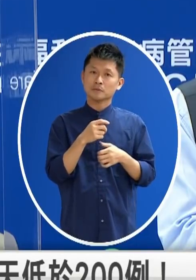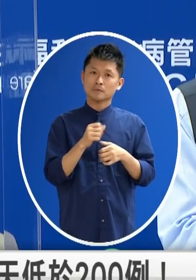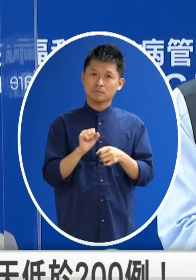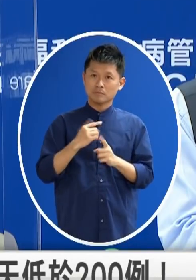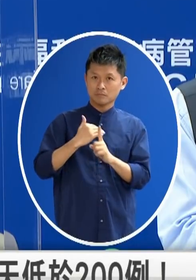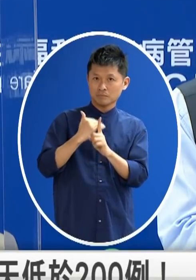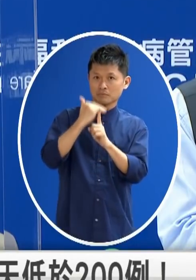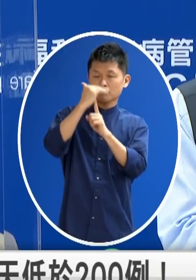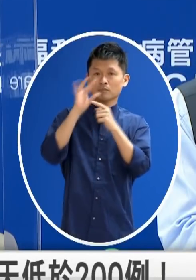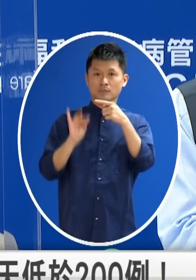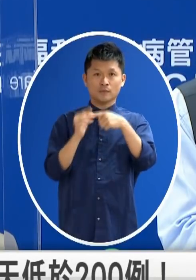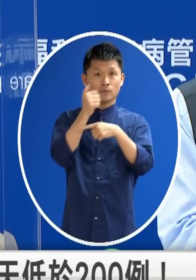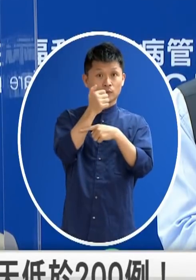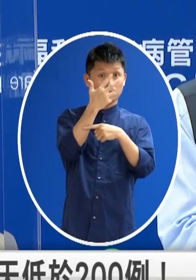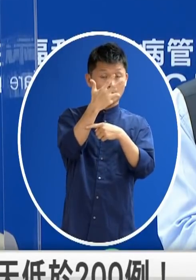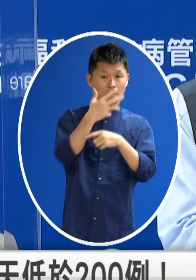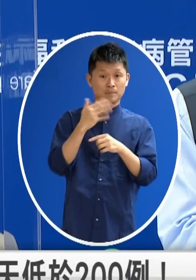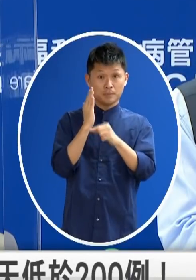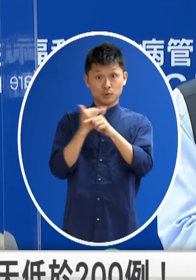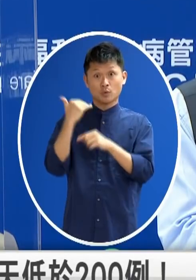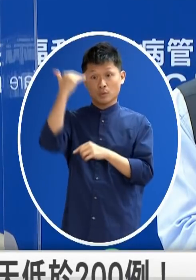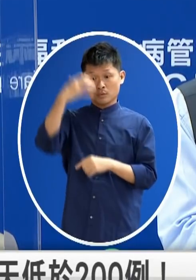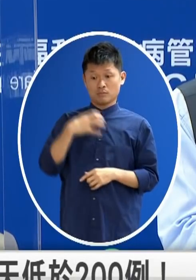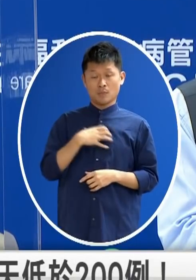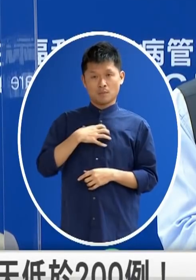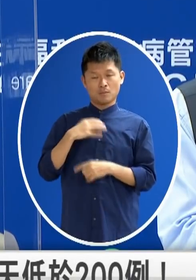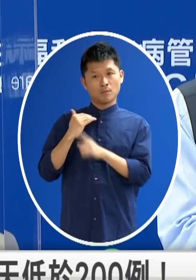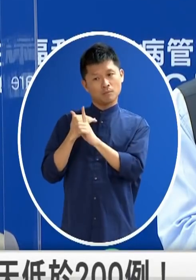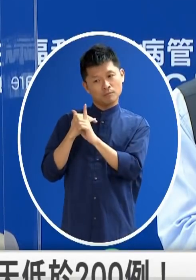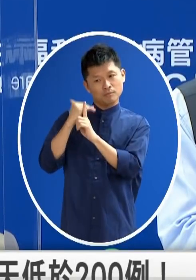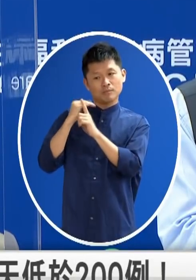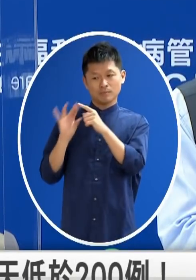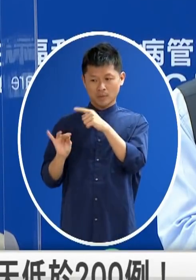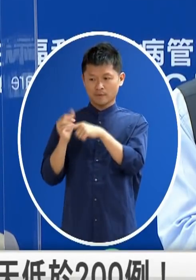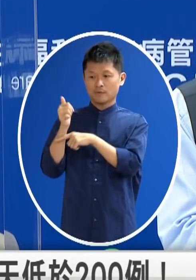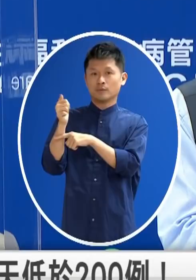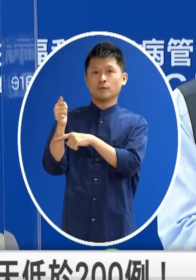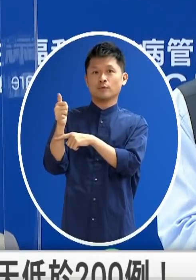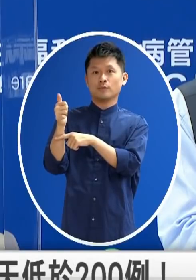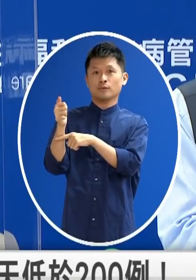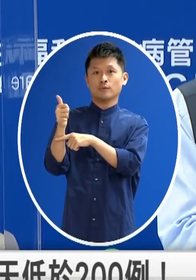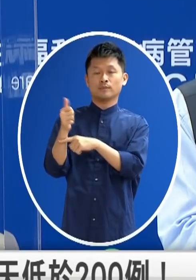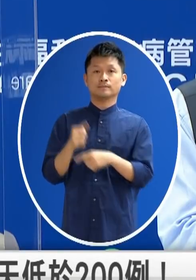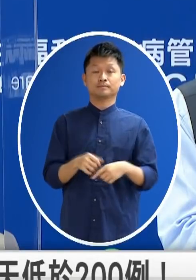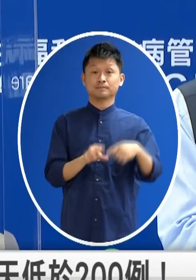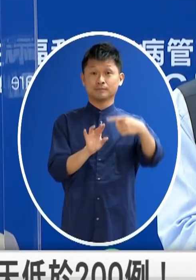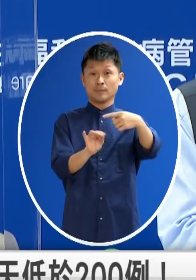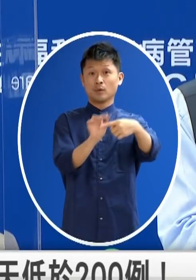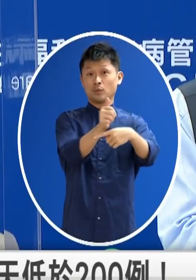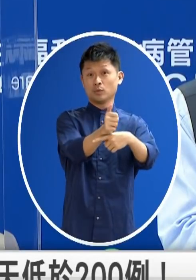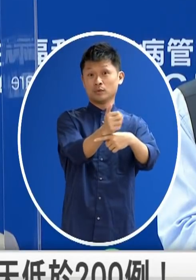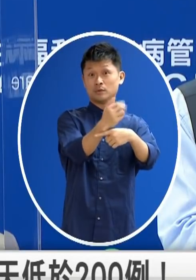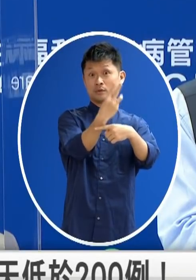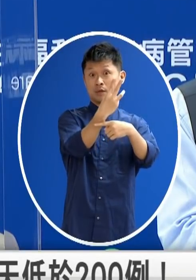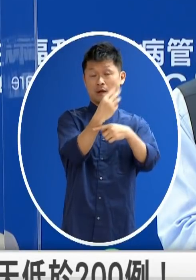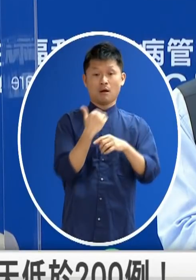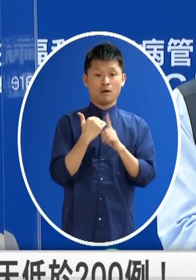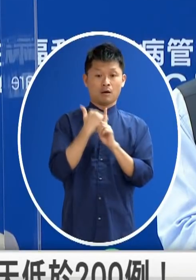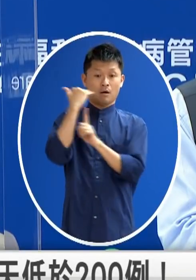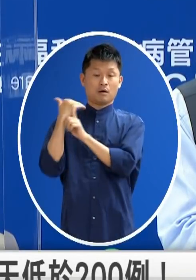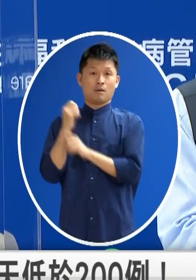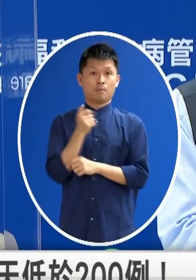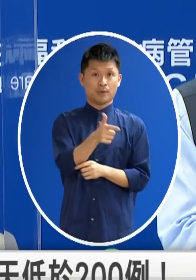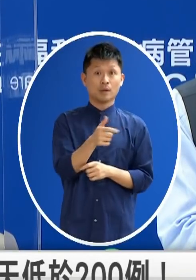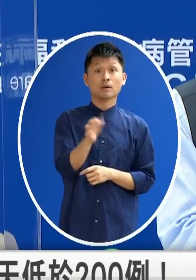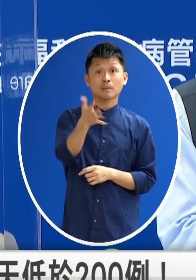大概到那个中高风险会到55%，然后都会比这个稍微高，因为这里面并没有把住在长